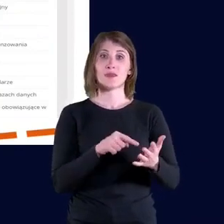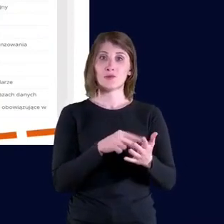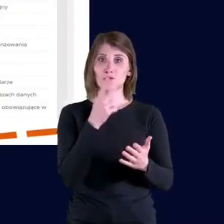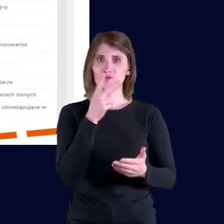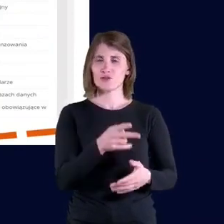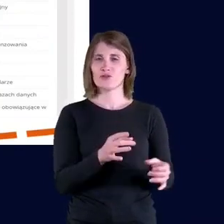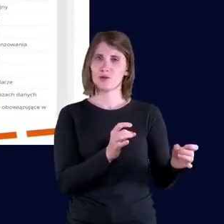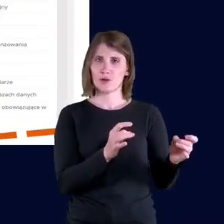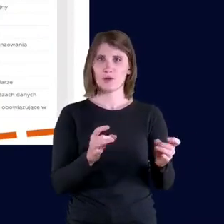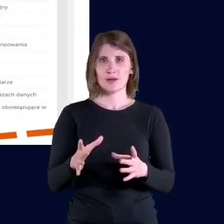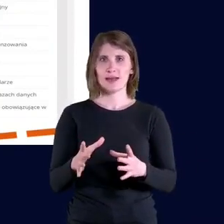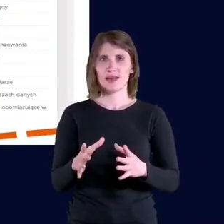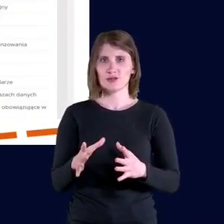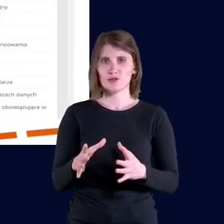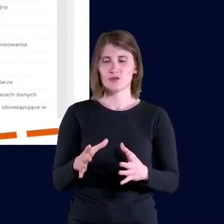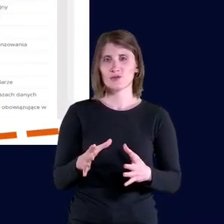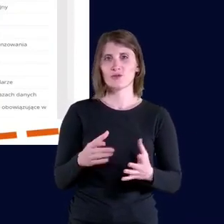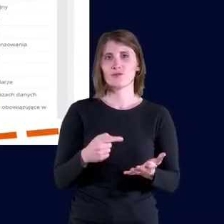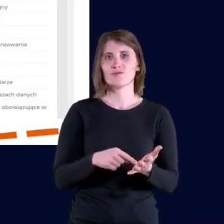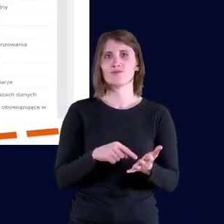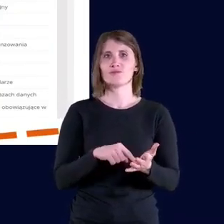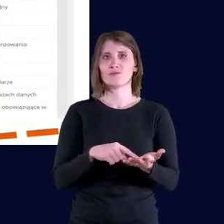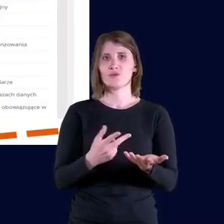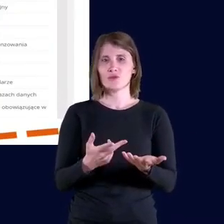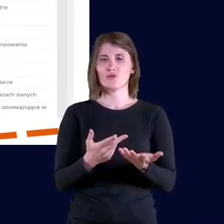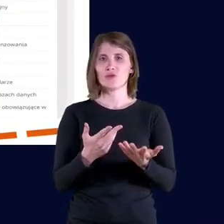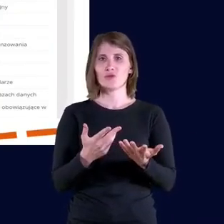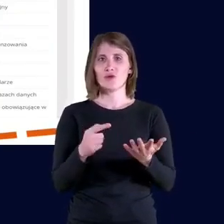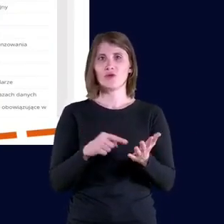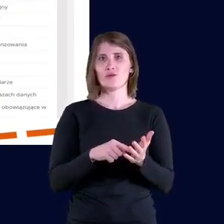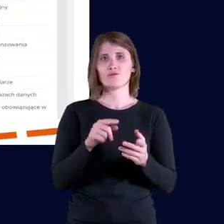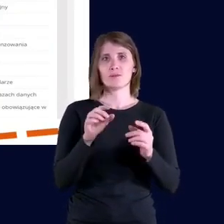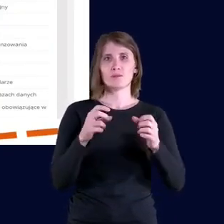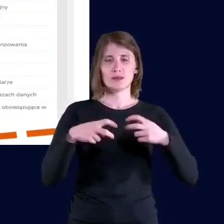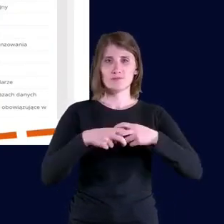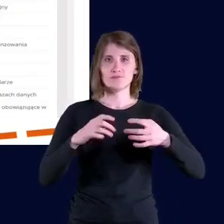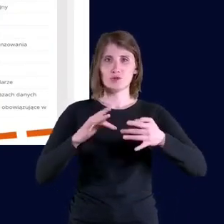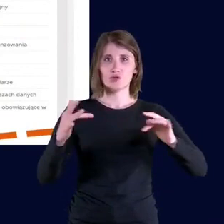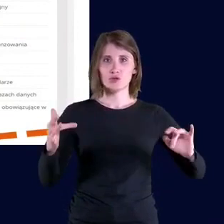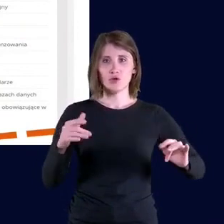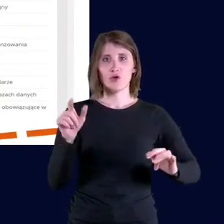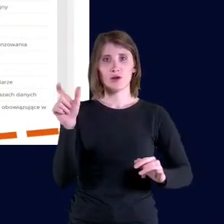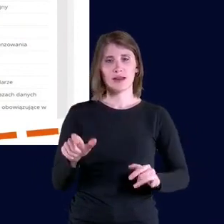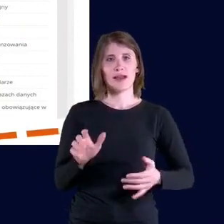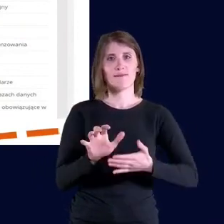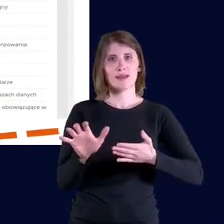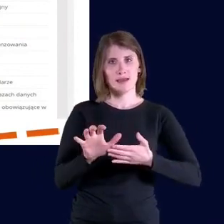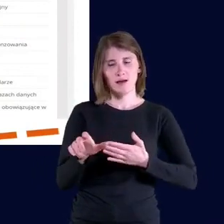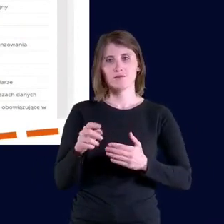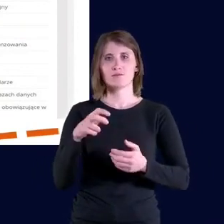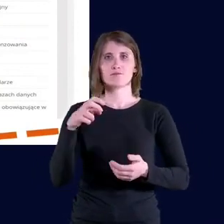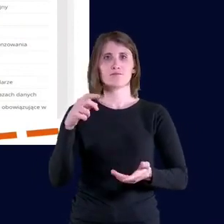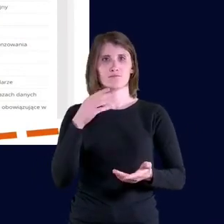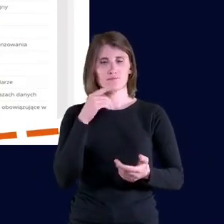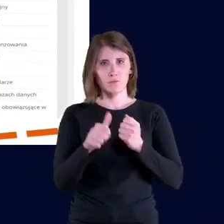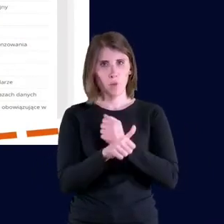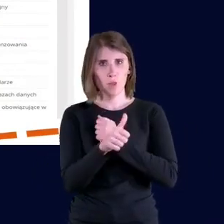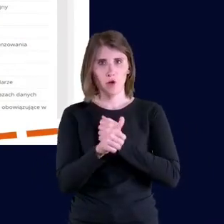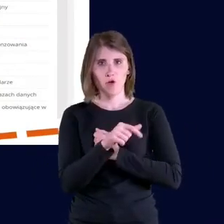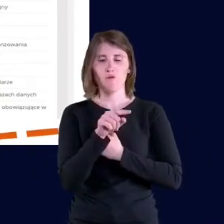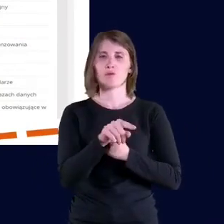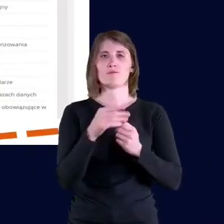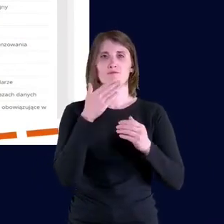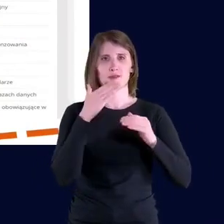i i mamy takie potwierdzenie ze strony wydawcy że umrze taka licencję jest obowiązująca